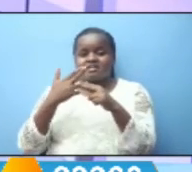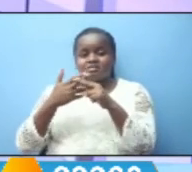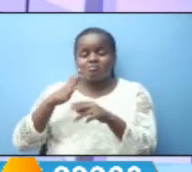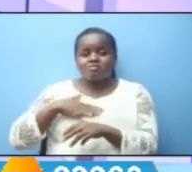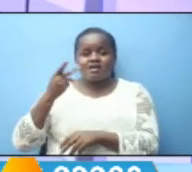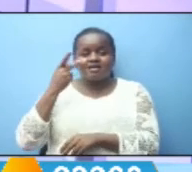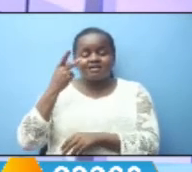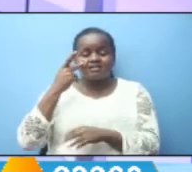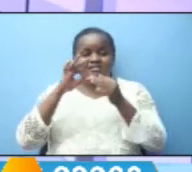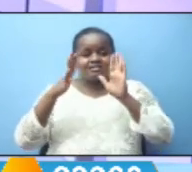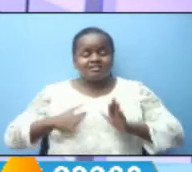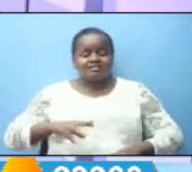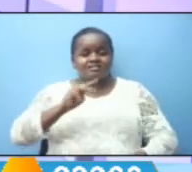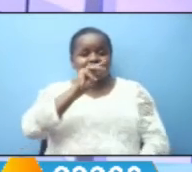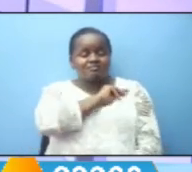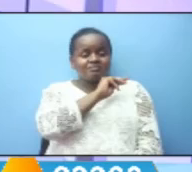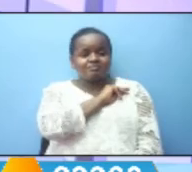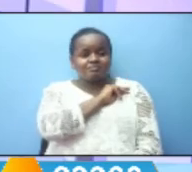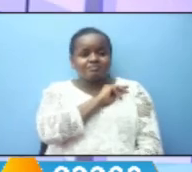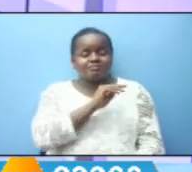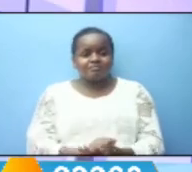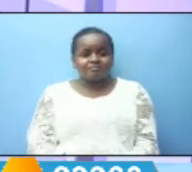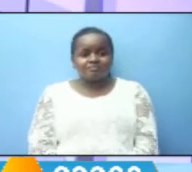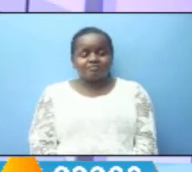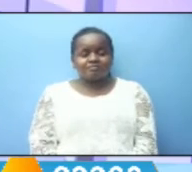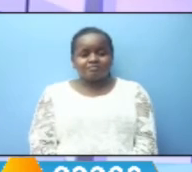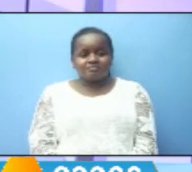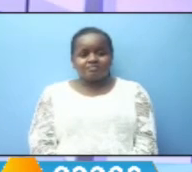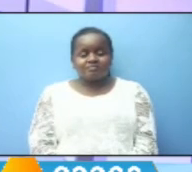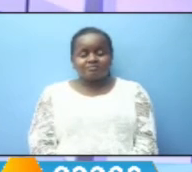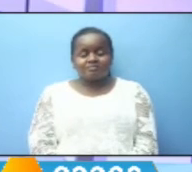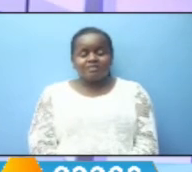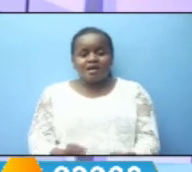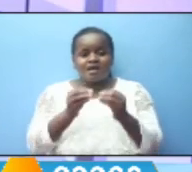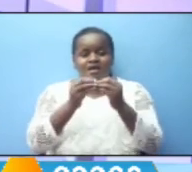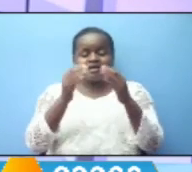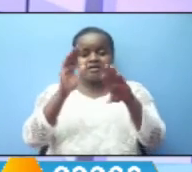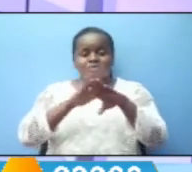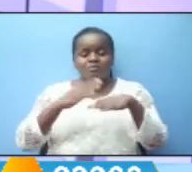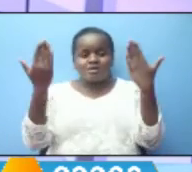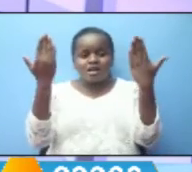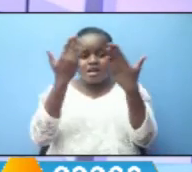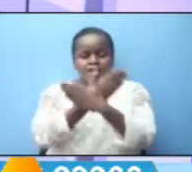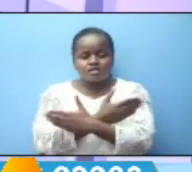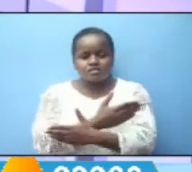nake mũtwathĩri na njĩra ciĩko ũtukũ wa ũmũthĩ nĩ ng'endo wa ngumo nĩ twĩrĩgane araria mwago